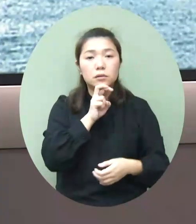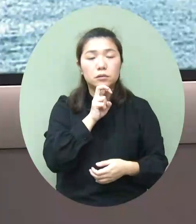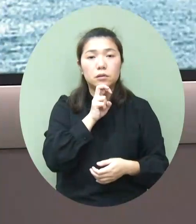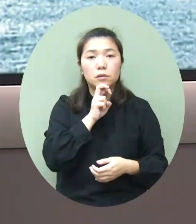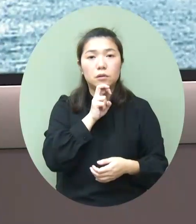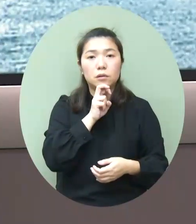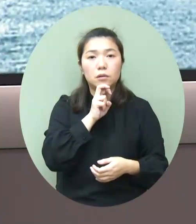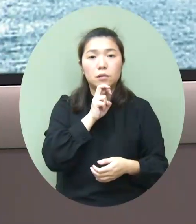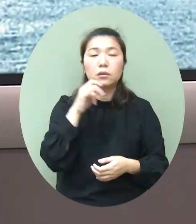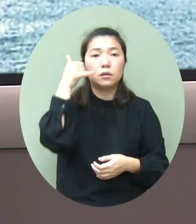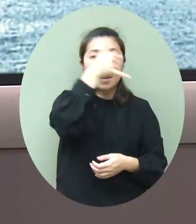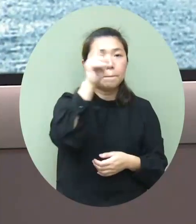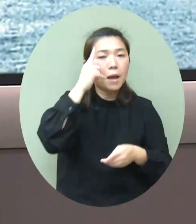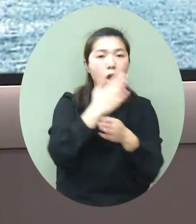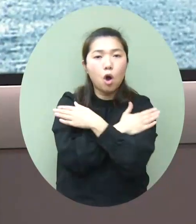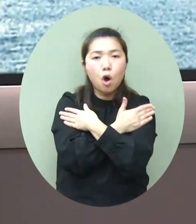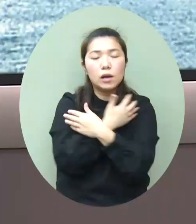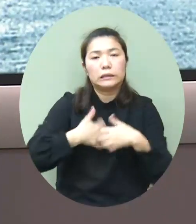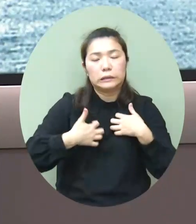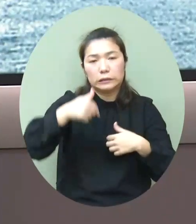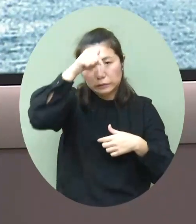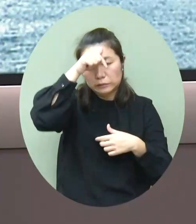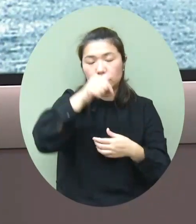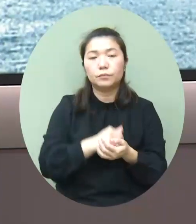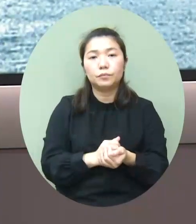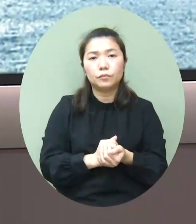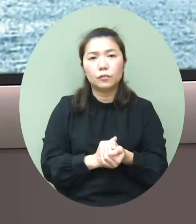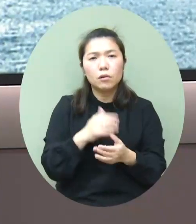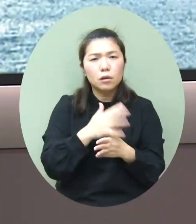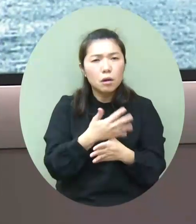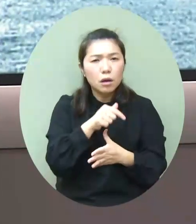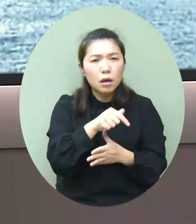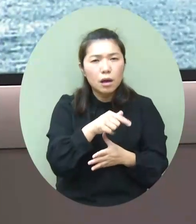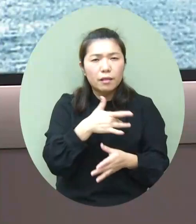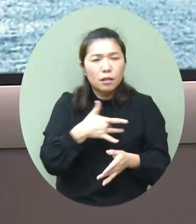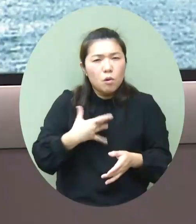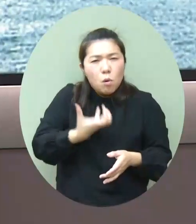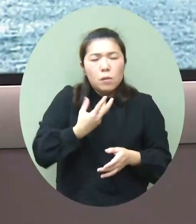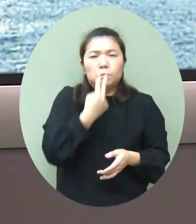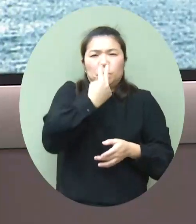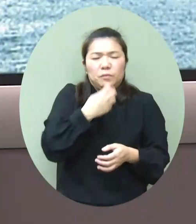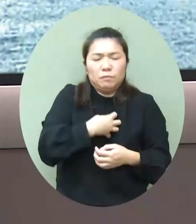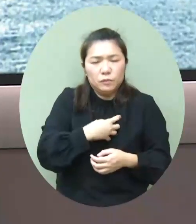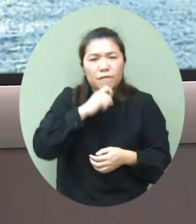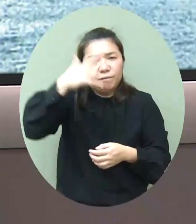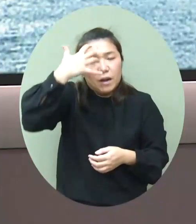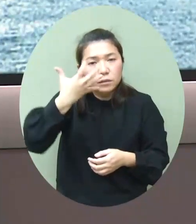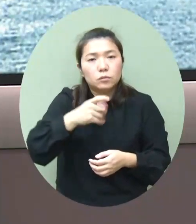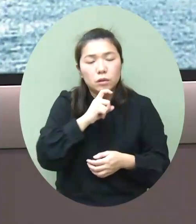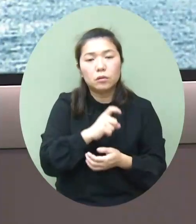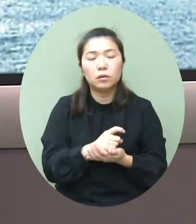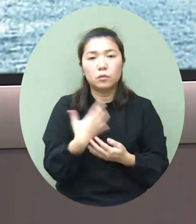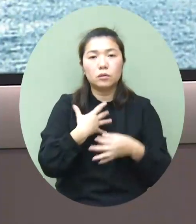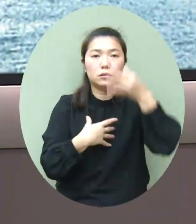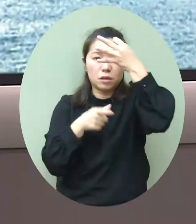午到了明爱医院的急诊室，因为肺炎、气喘还有发